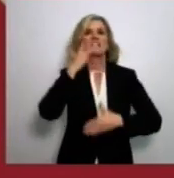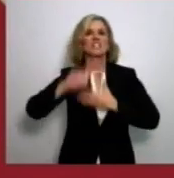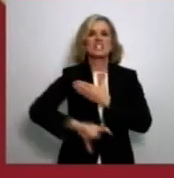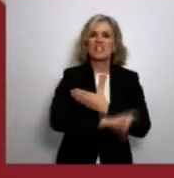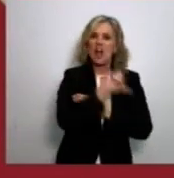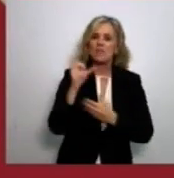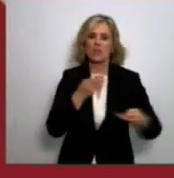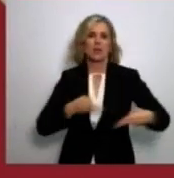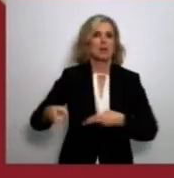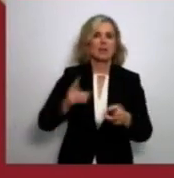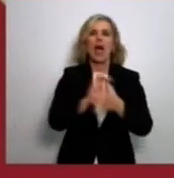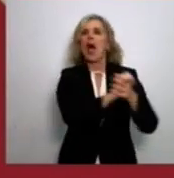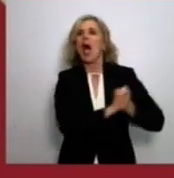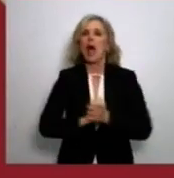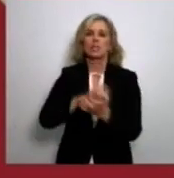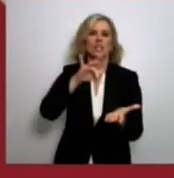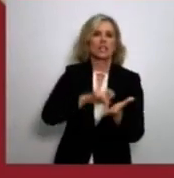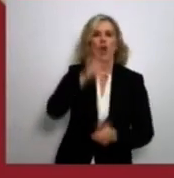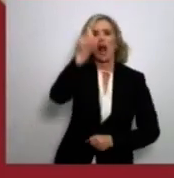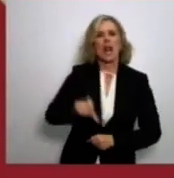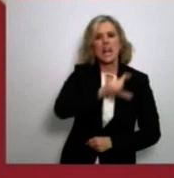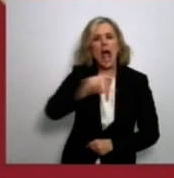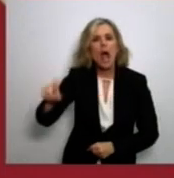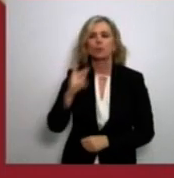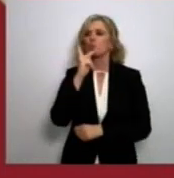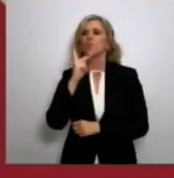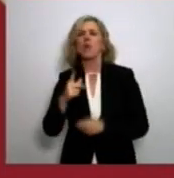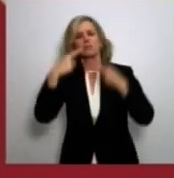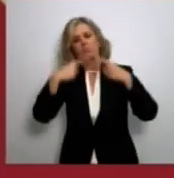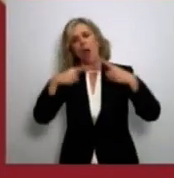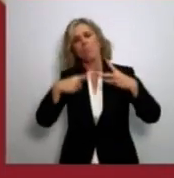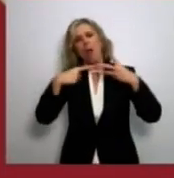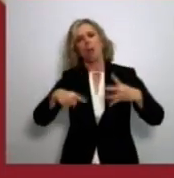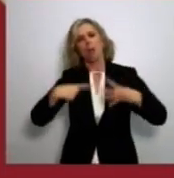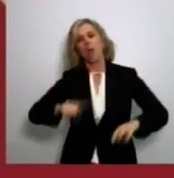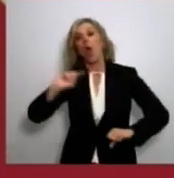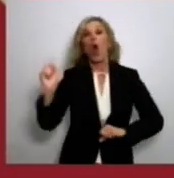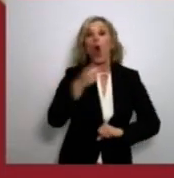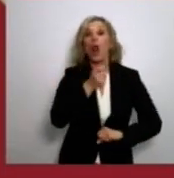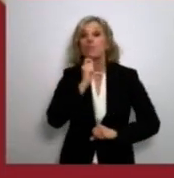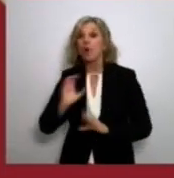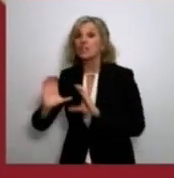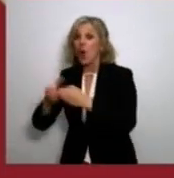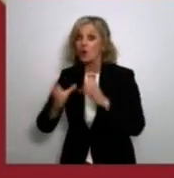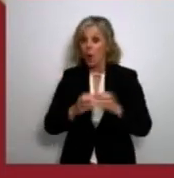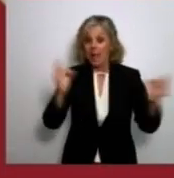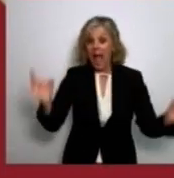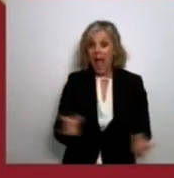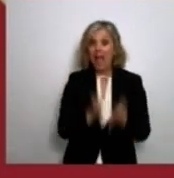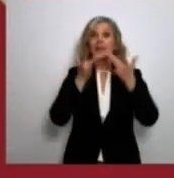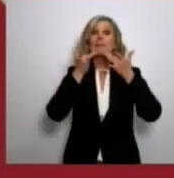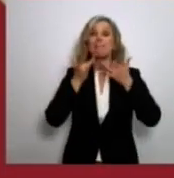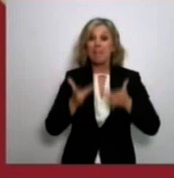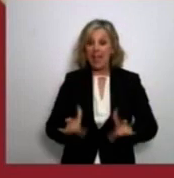Ποτάμι, Ένωση Κεντρών, Λάος, Κουβέλης, Μέρα 25 κλπ., είχε παραιτηθεί ένας βουλευτής